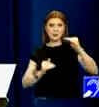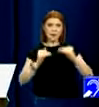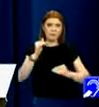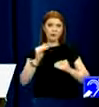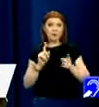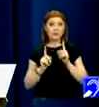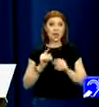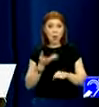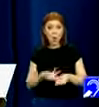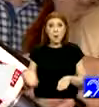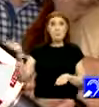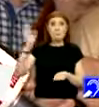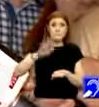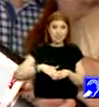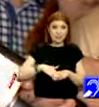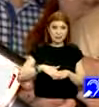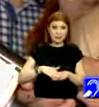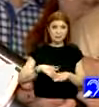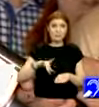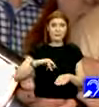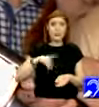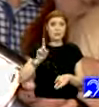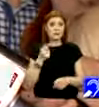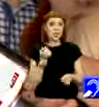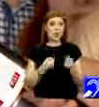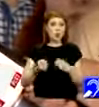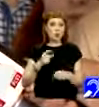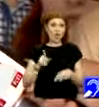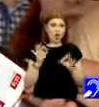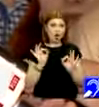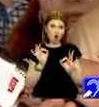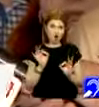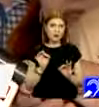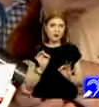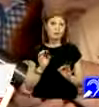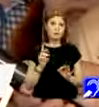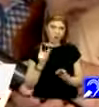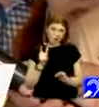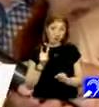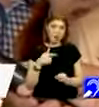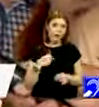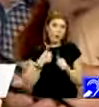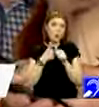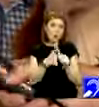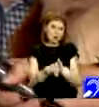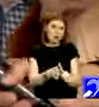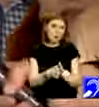dacă peste instabilitatea asta există și comportamente incorecte în agenții economici, da, pe asta le urmărim, pe asta le vom sancționa.